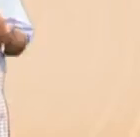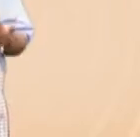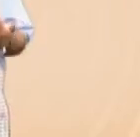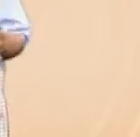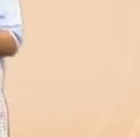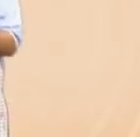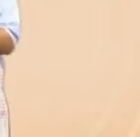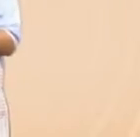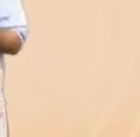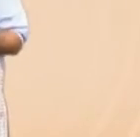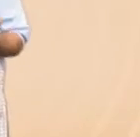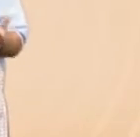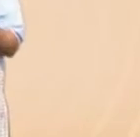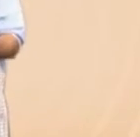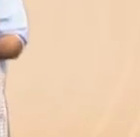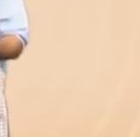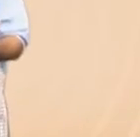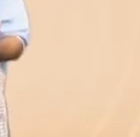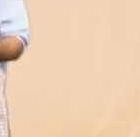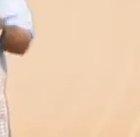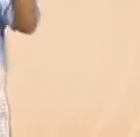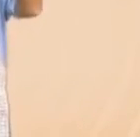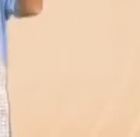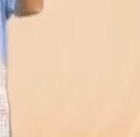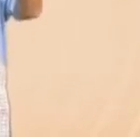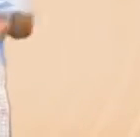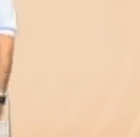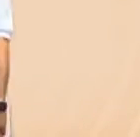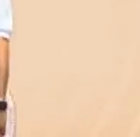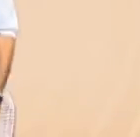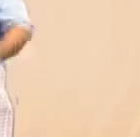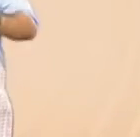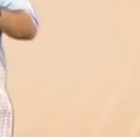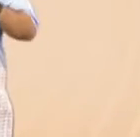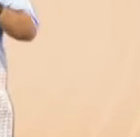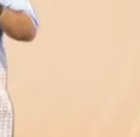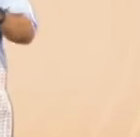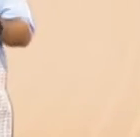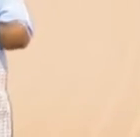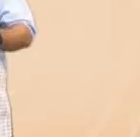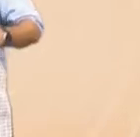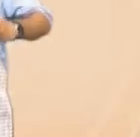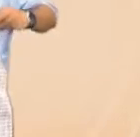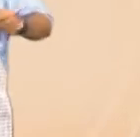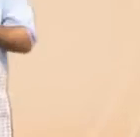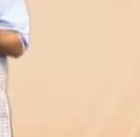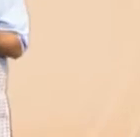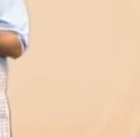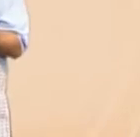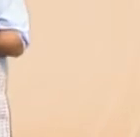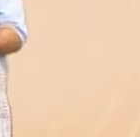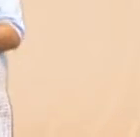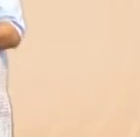ดีครับเคล็ดลับตำรับไทยวันนี้จะนำเสนอวิธีการทำแกงจืดลูกรอก